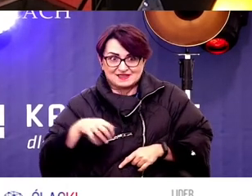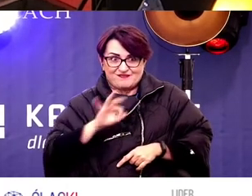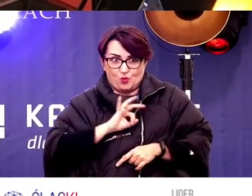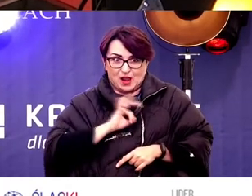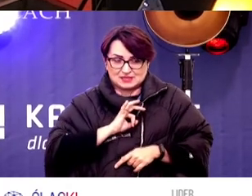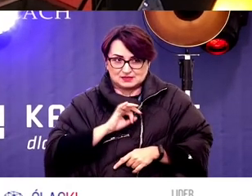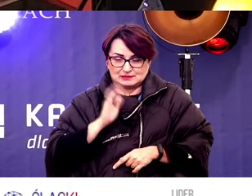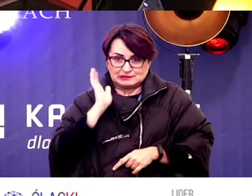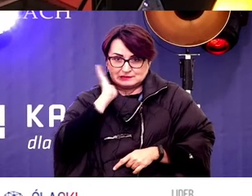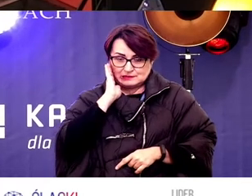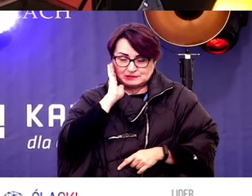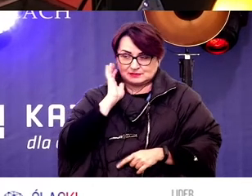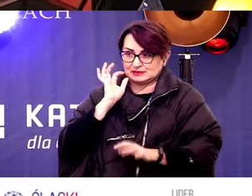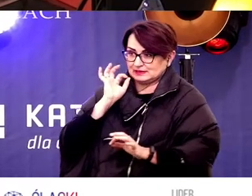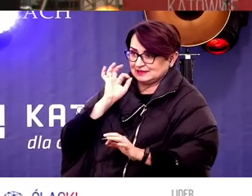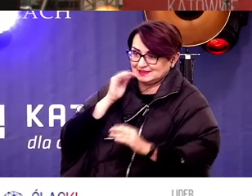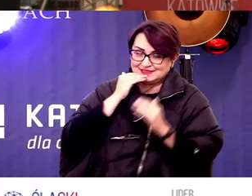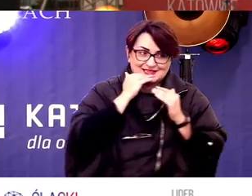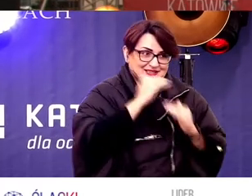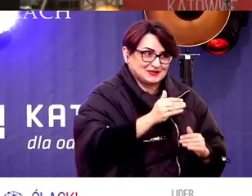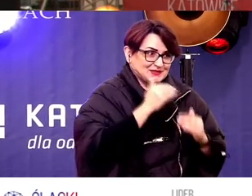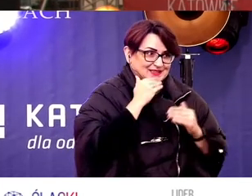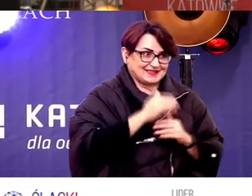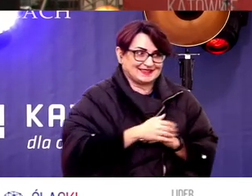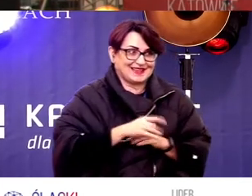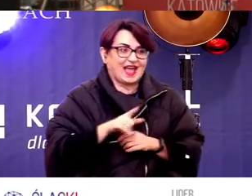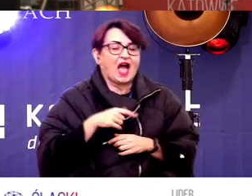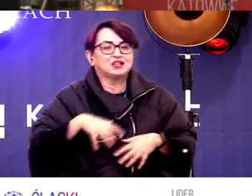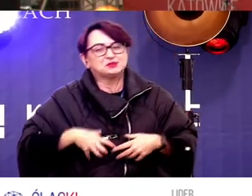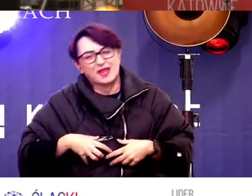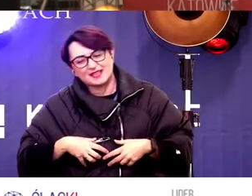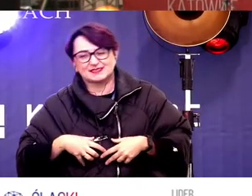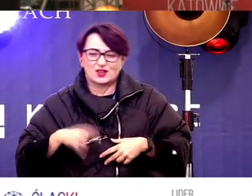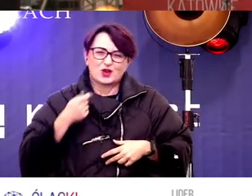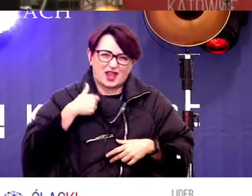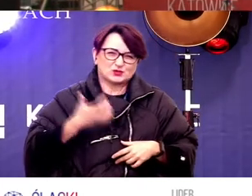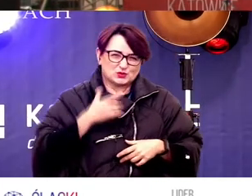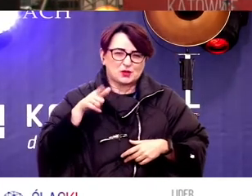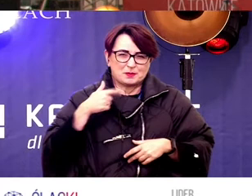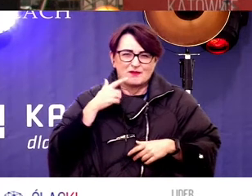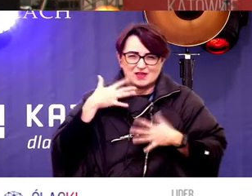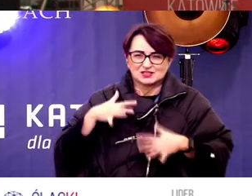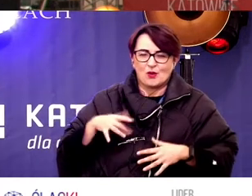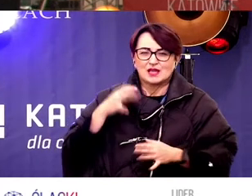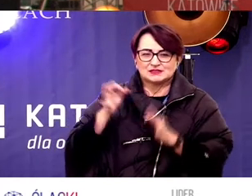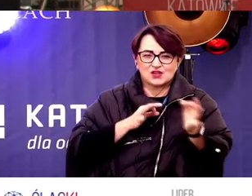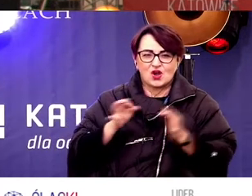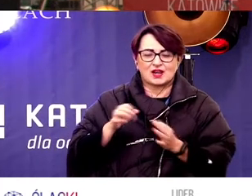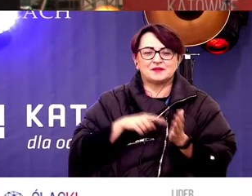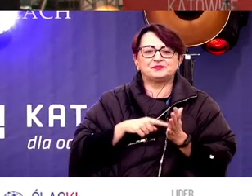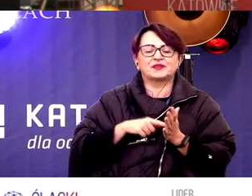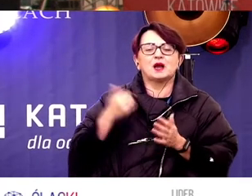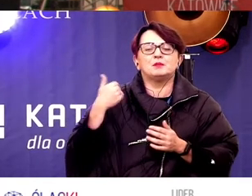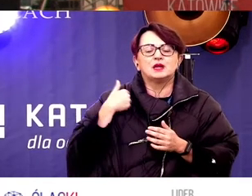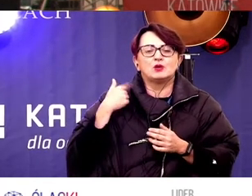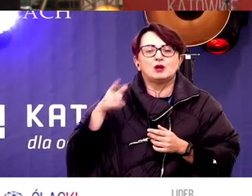Włoch. Dziękuję bardzo. Nie z takich śmiesznych, wydaje mi się, że to była zabawna trochę historia, mianowicie byłem